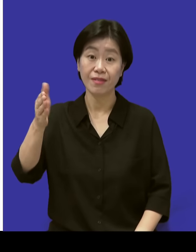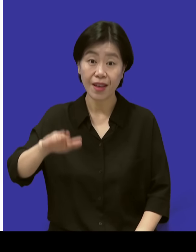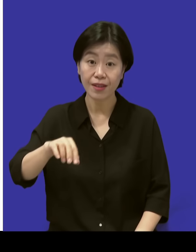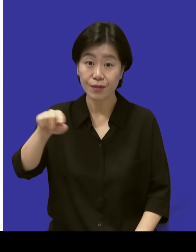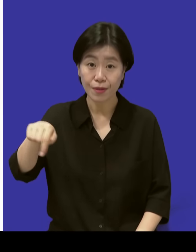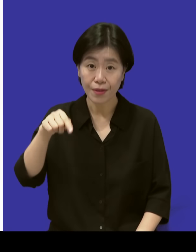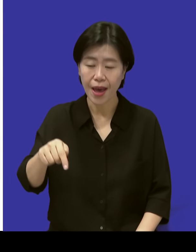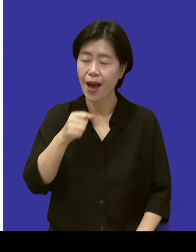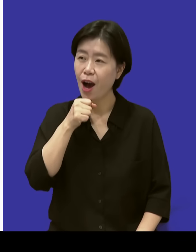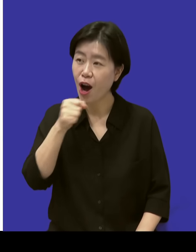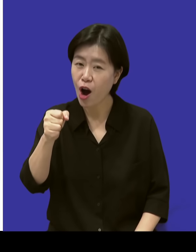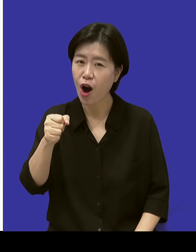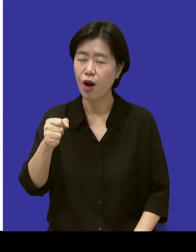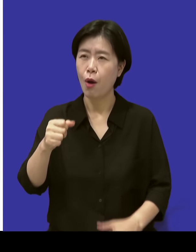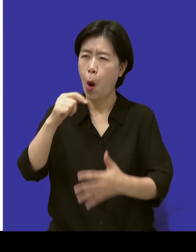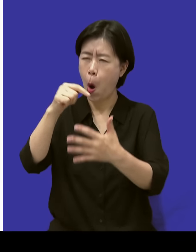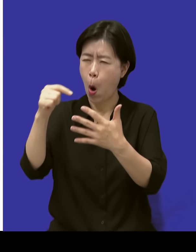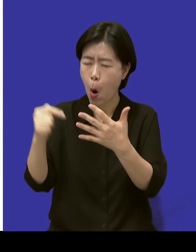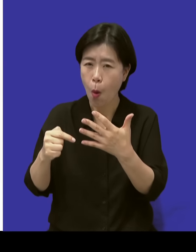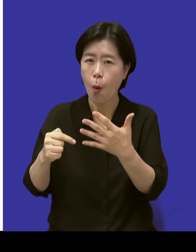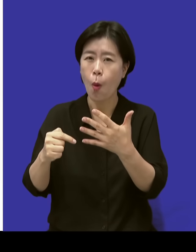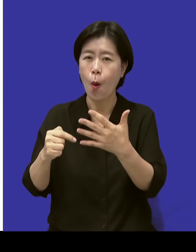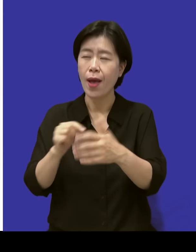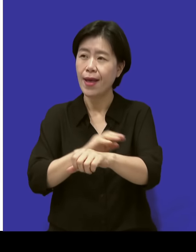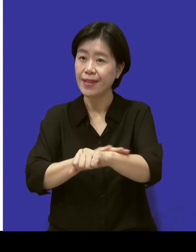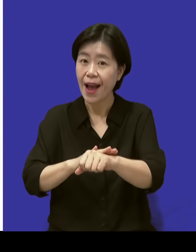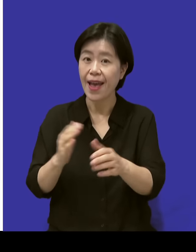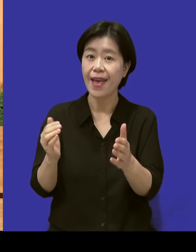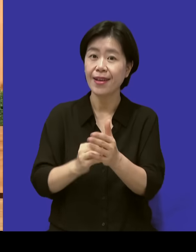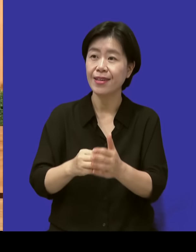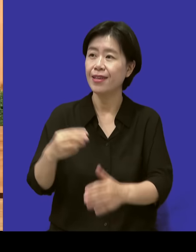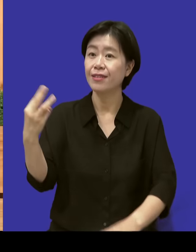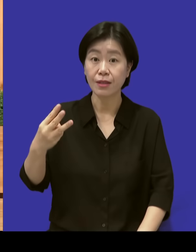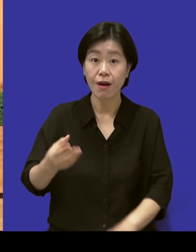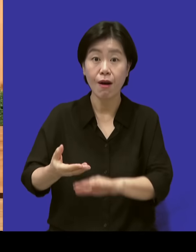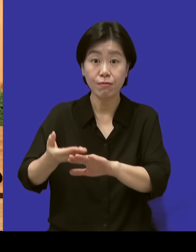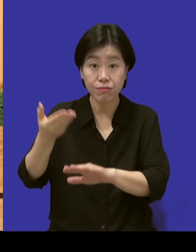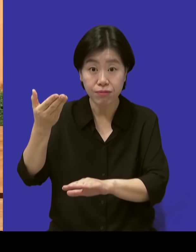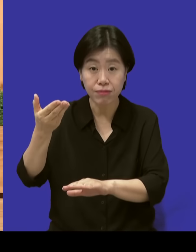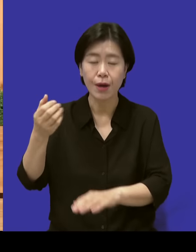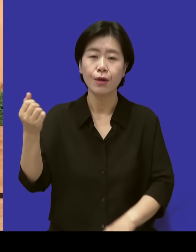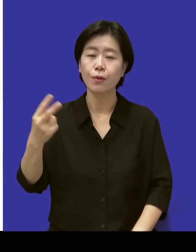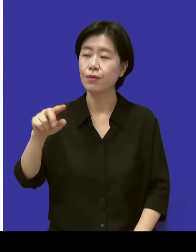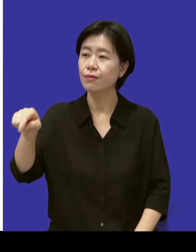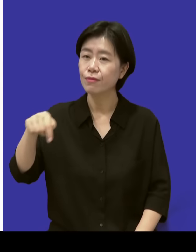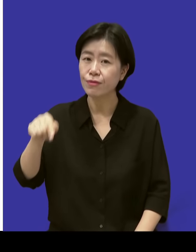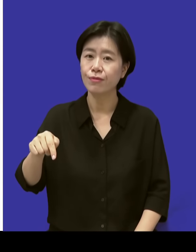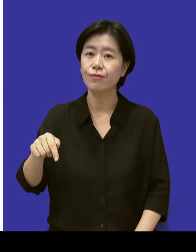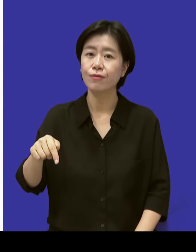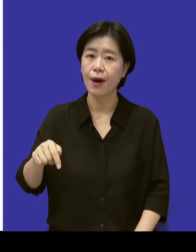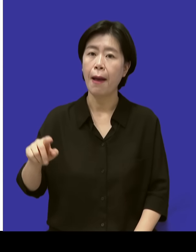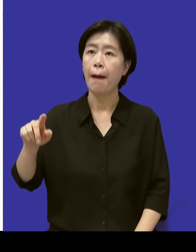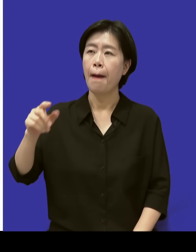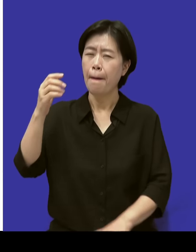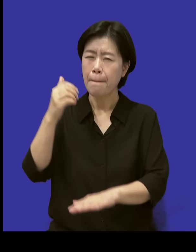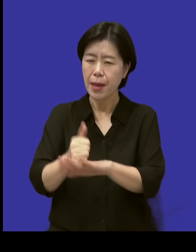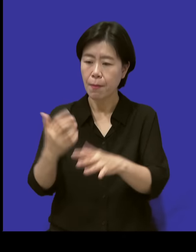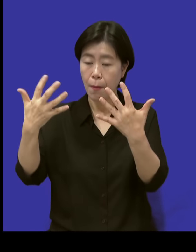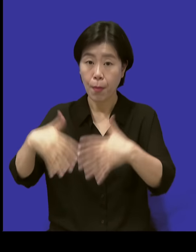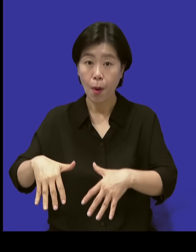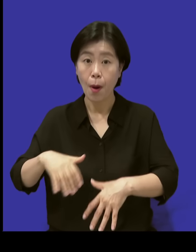저는 그렇게 들었습니다. 그 100명 안에 드신 거잖아요. 네, 영광스럽게도 좀 잘 봐주셔가지고 100명 안에 드셨는데 1라운드 탈락하셨죠. 네, 1라운드에서